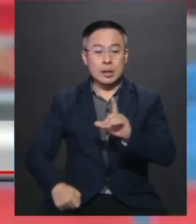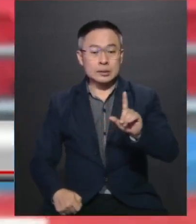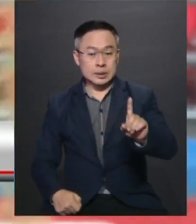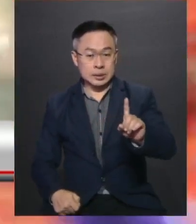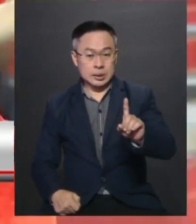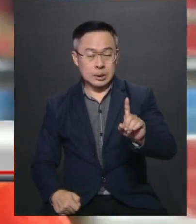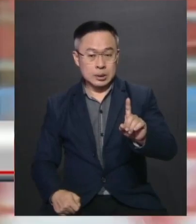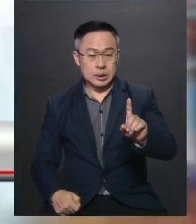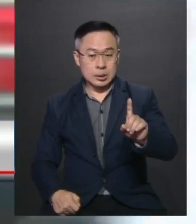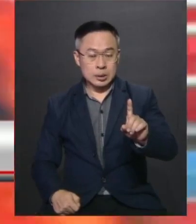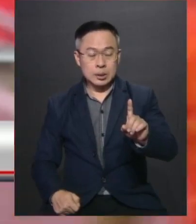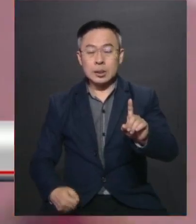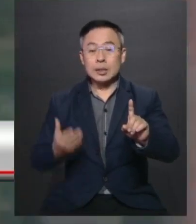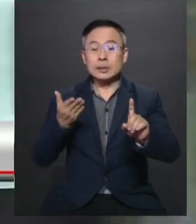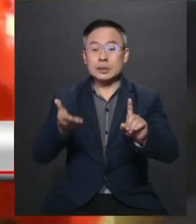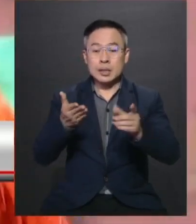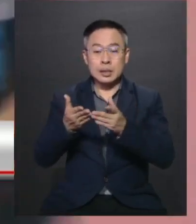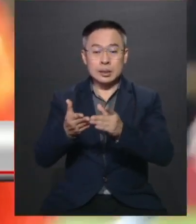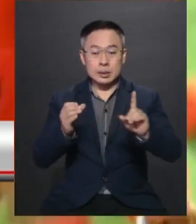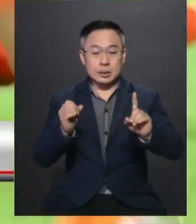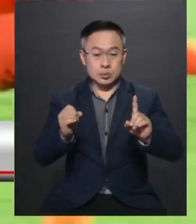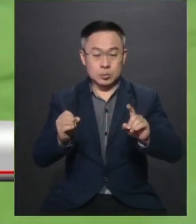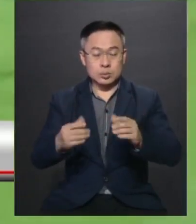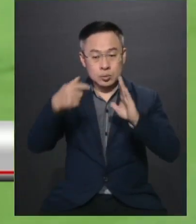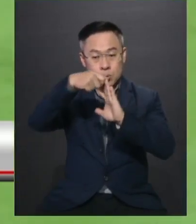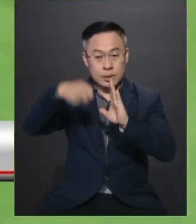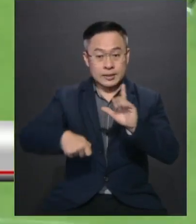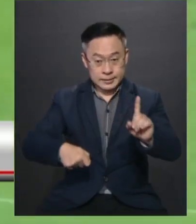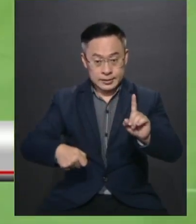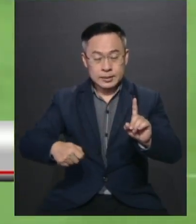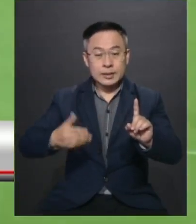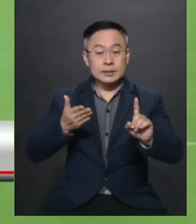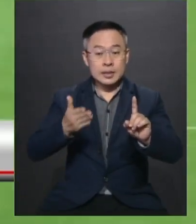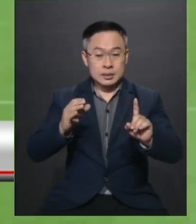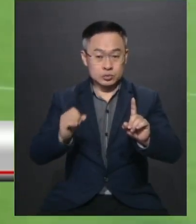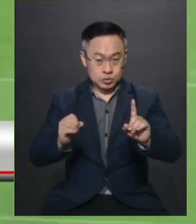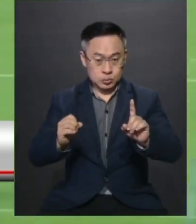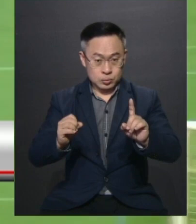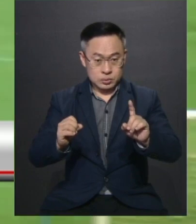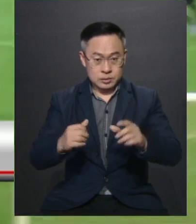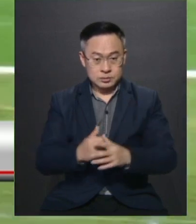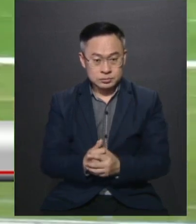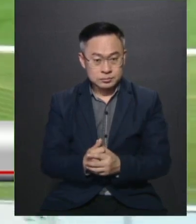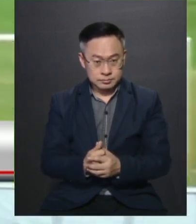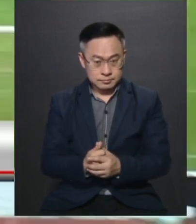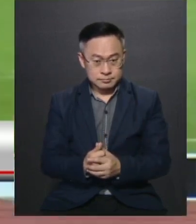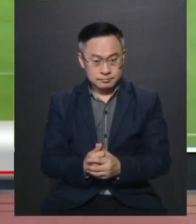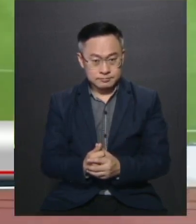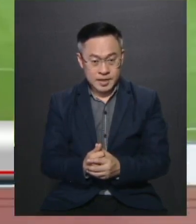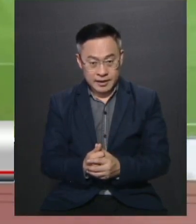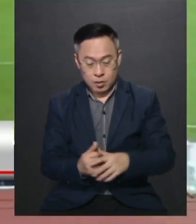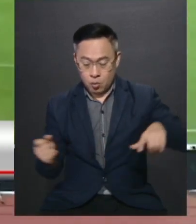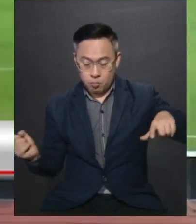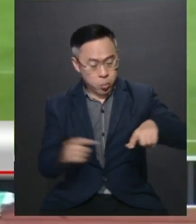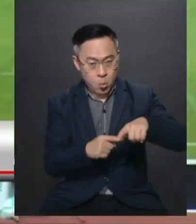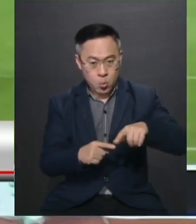เจ้าถิ่นออกนำก่อนเลย 1ประตูต่อ 0นะคะเจ้าตัวดีใจและลงไปกองกับพื้นแบบนี้เลยค่ะเดี๋ยวดูภาพช้ากันอีกสักครั้งนึงนะคะยิงแรงด้วย